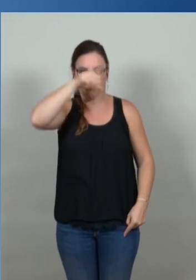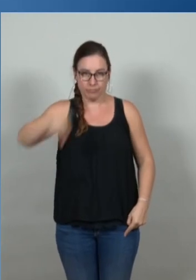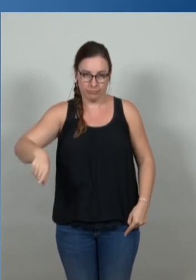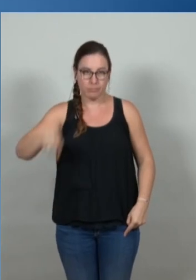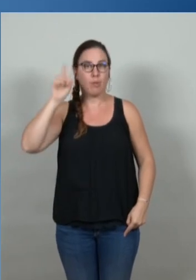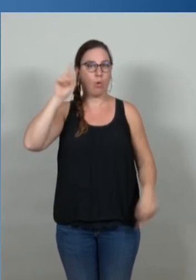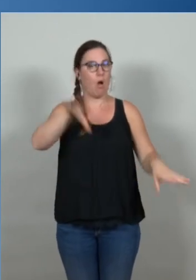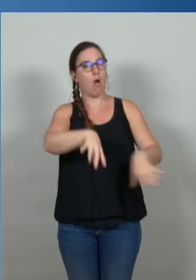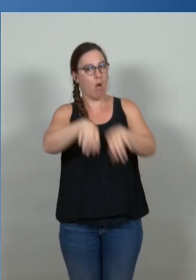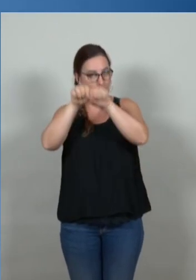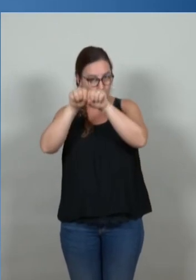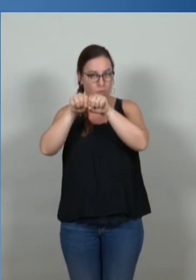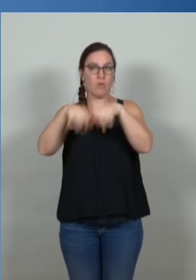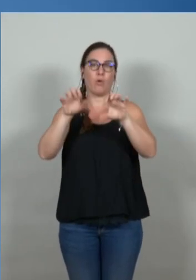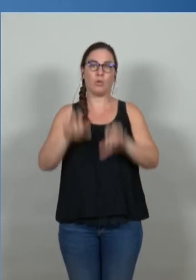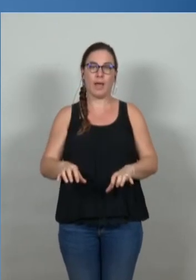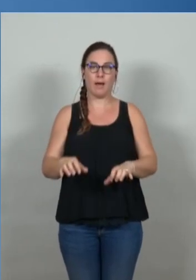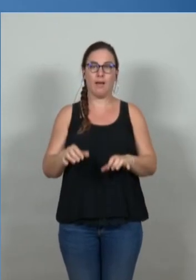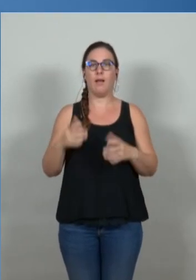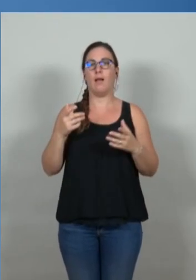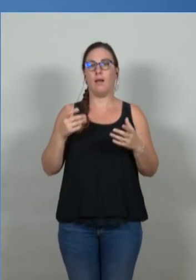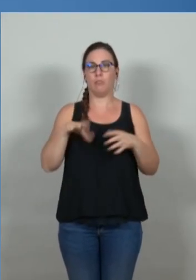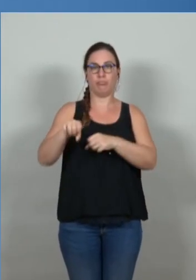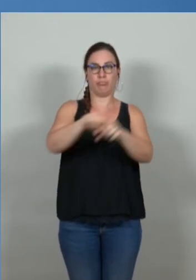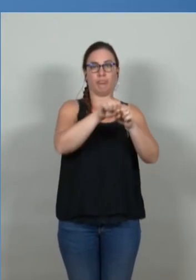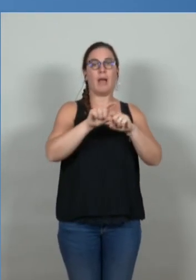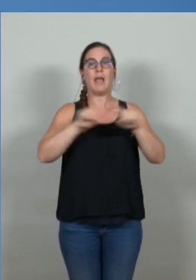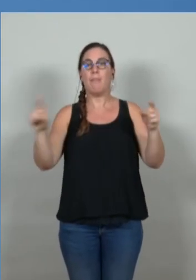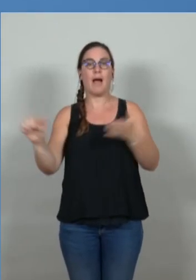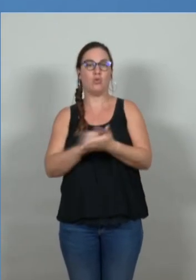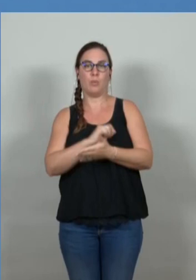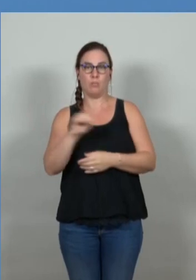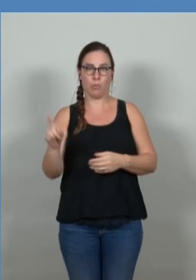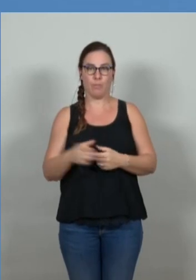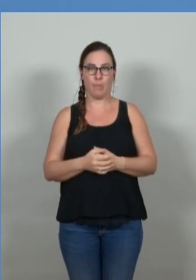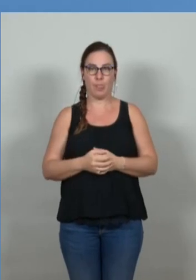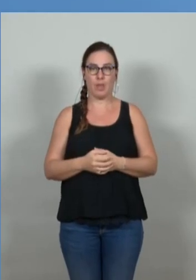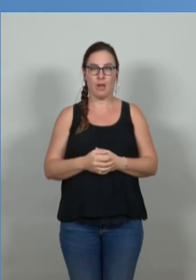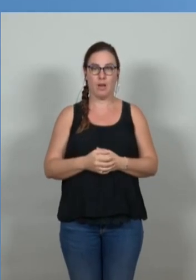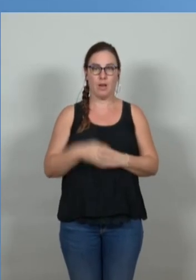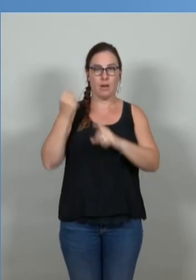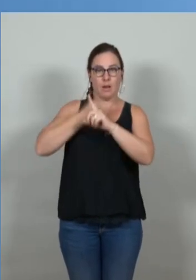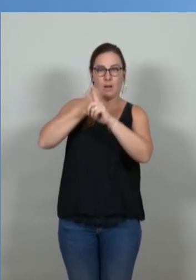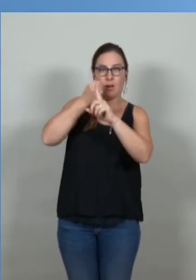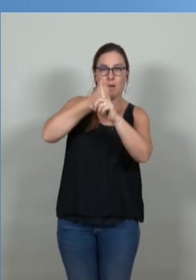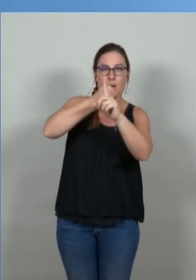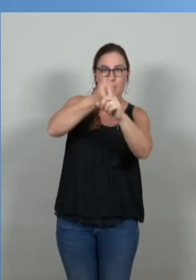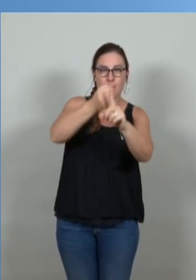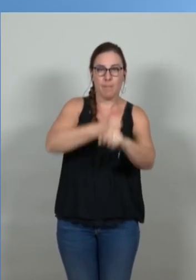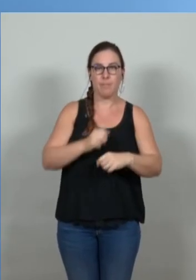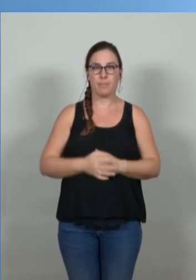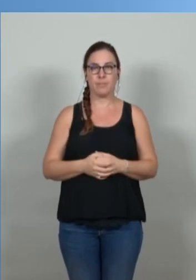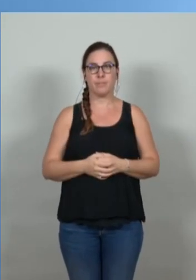eu un recrutement de fonctionnaires pendant le mandat précédent et non pas la suppression de 120000 postes c'était un de mes chevals un de mes chevaux pardon de bataille